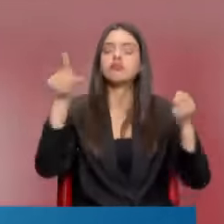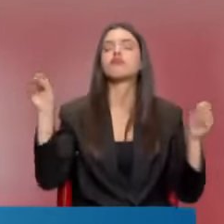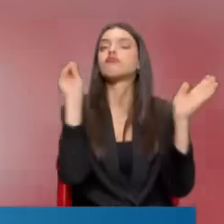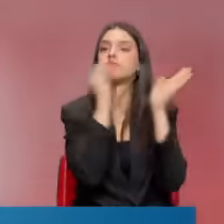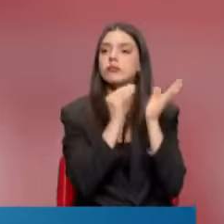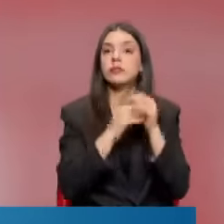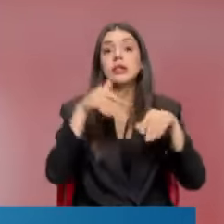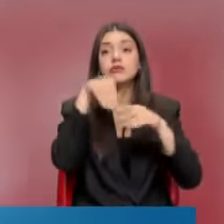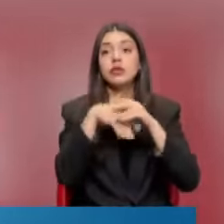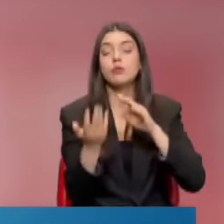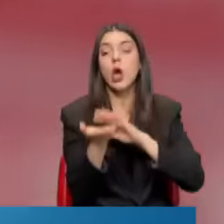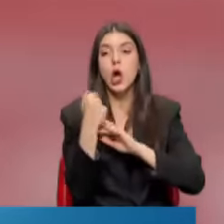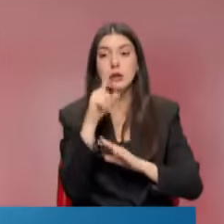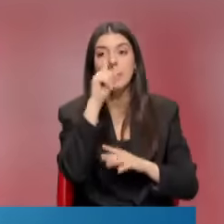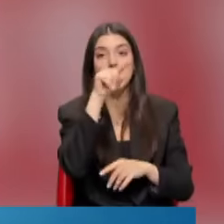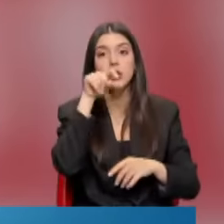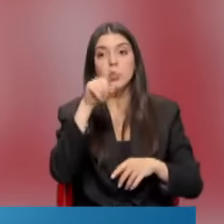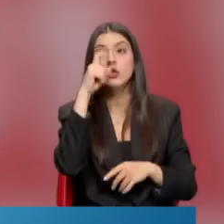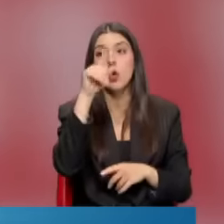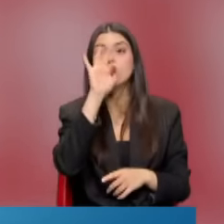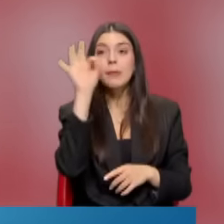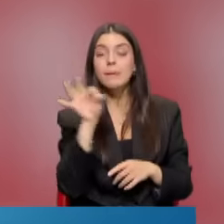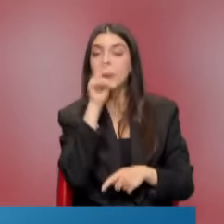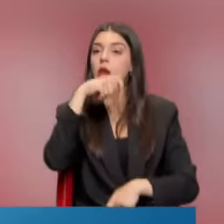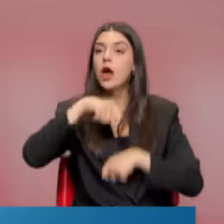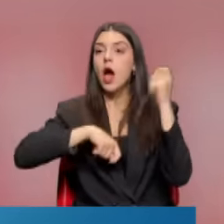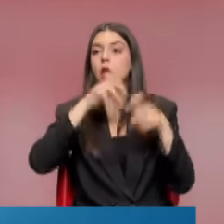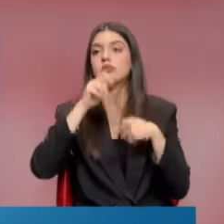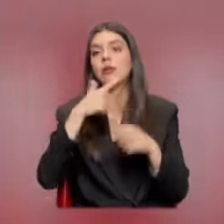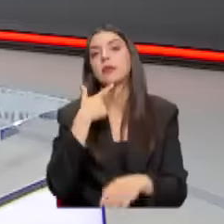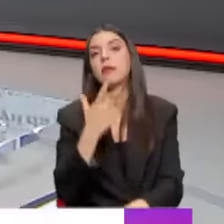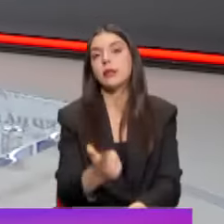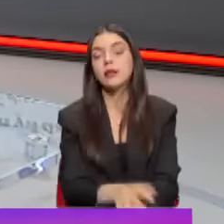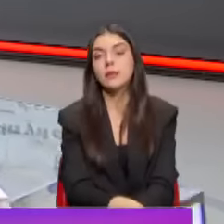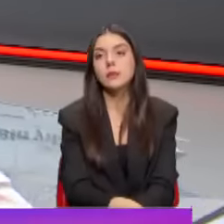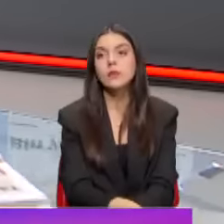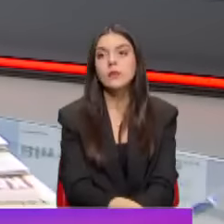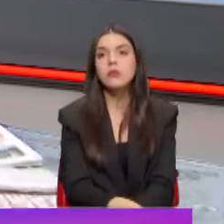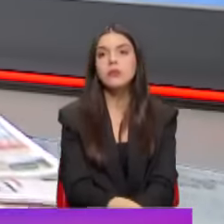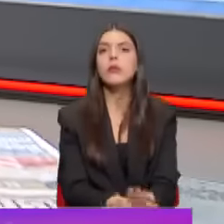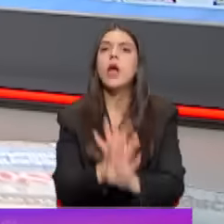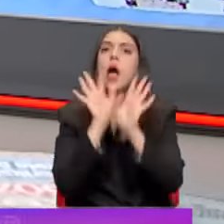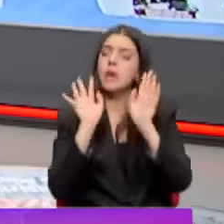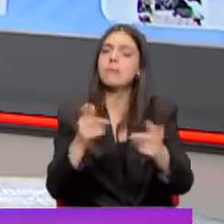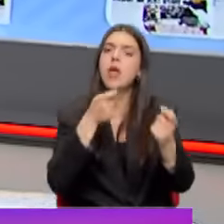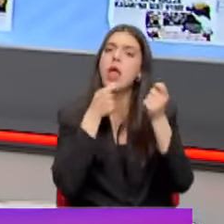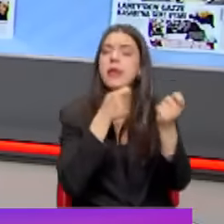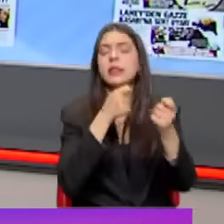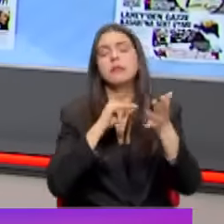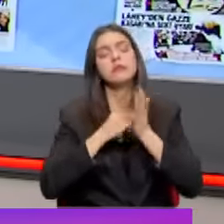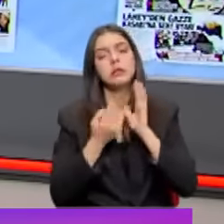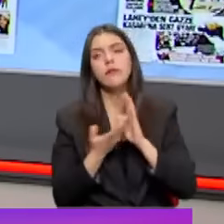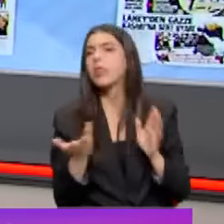önce 1.9 milyar harcandığını söyledi ama eğitimden tasarruf Ne yapalım kamu zararı